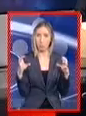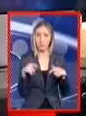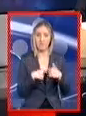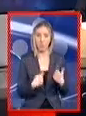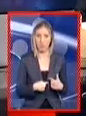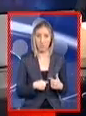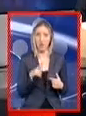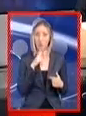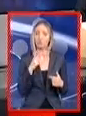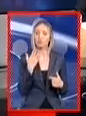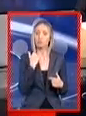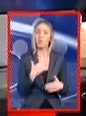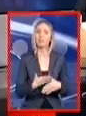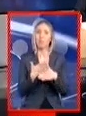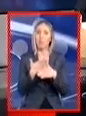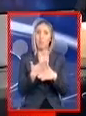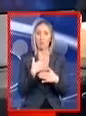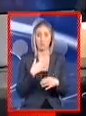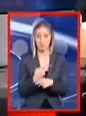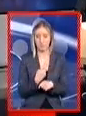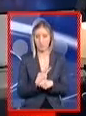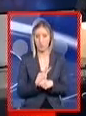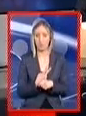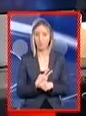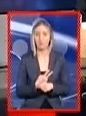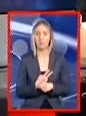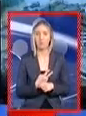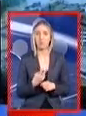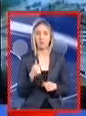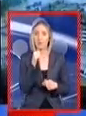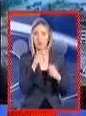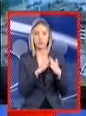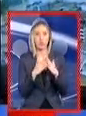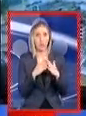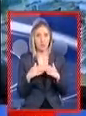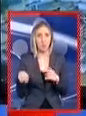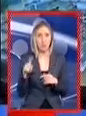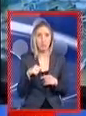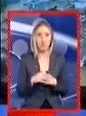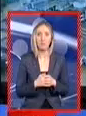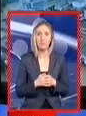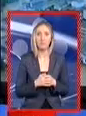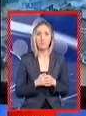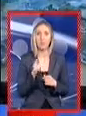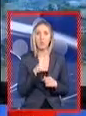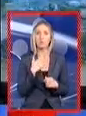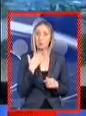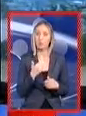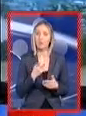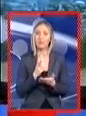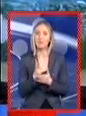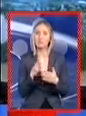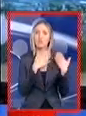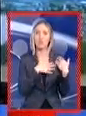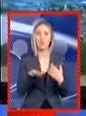imali želju da pomognu svojoj državi, svojim sugrađanima i da izađu na teren, iako je